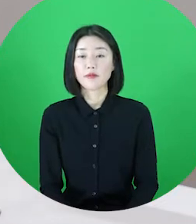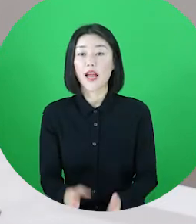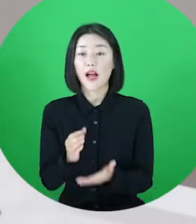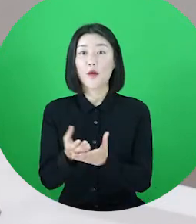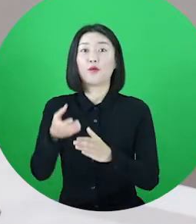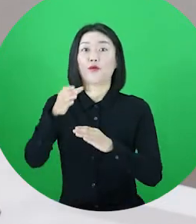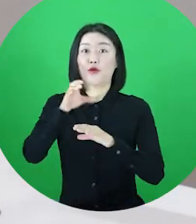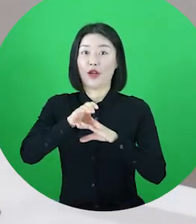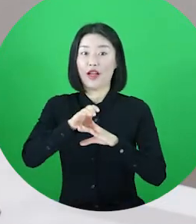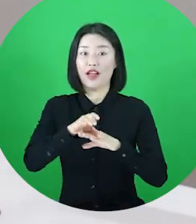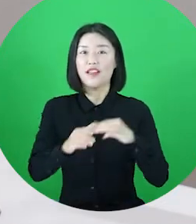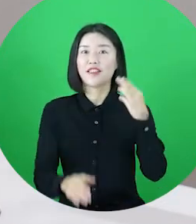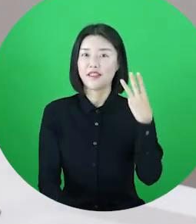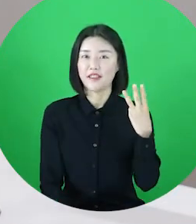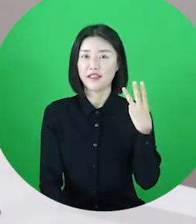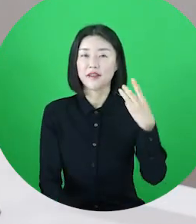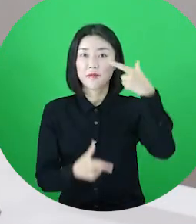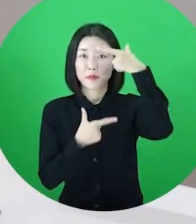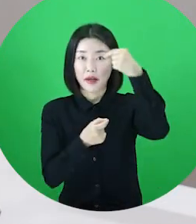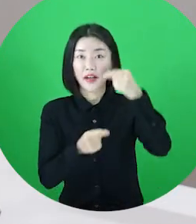세 컵.